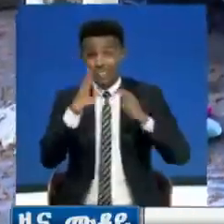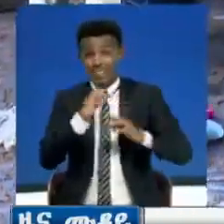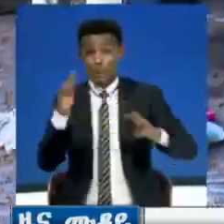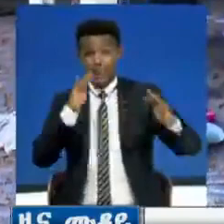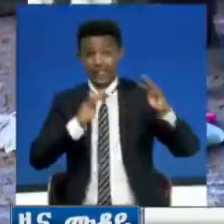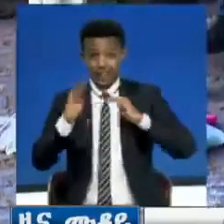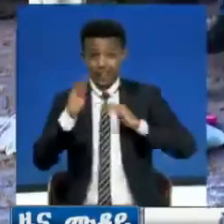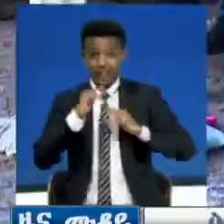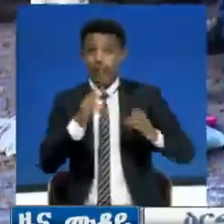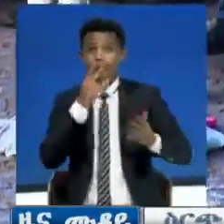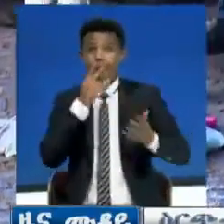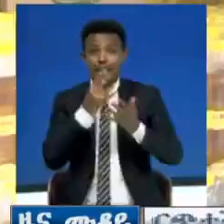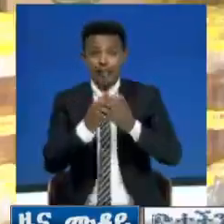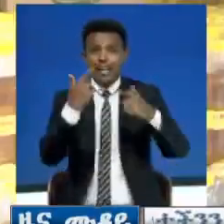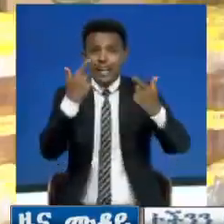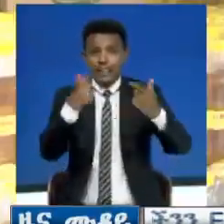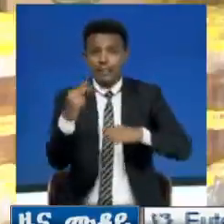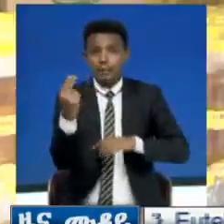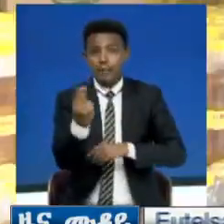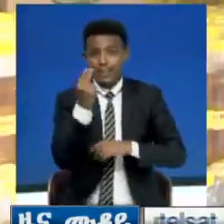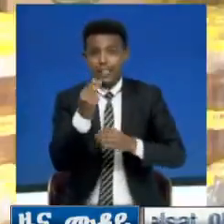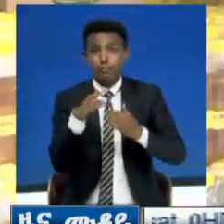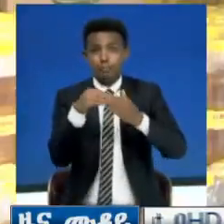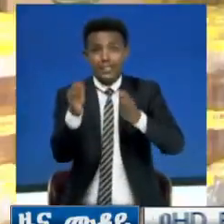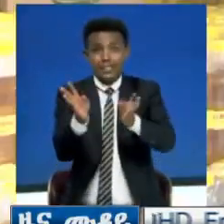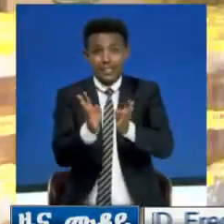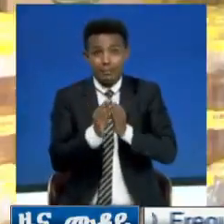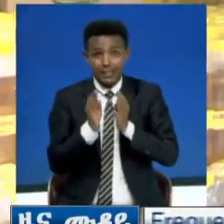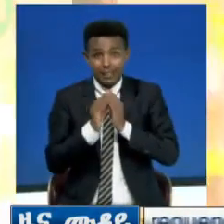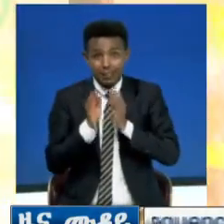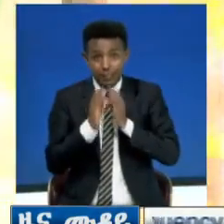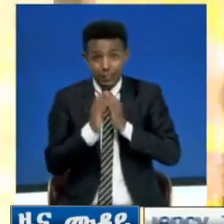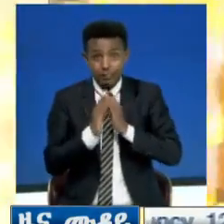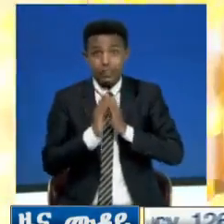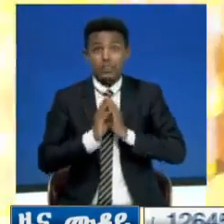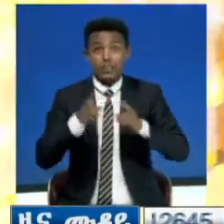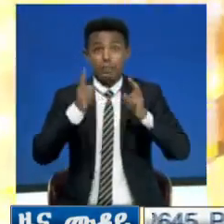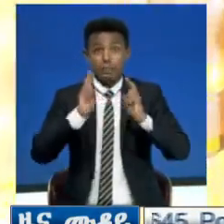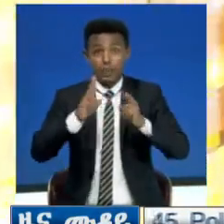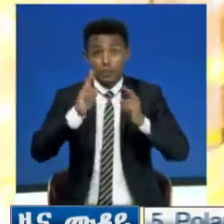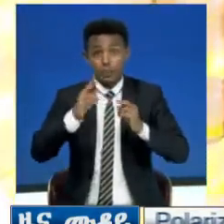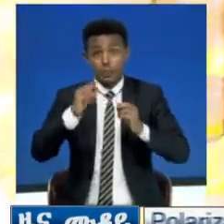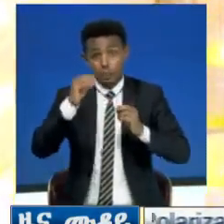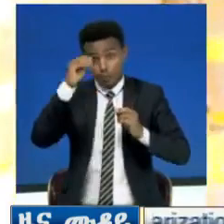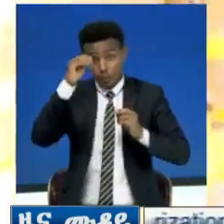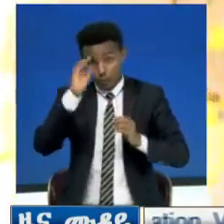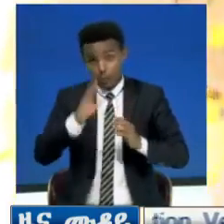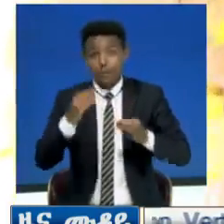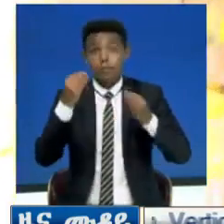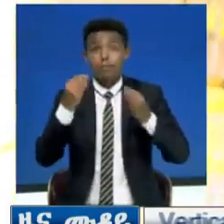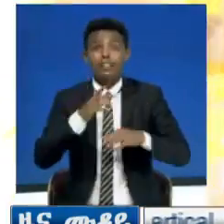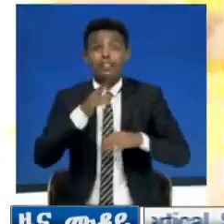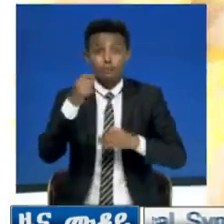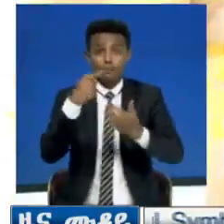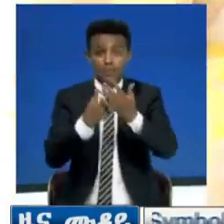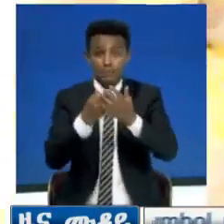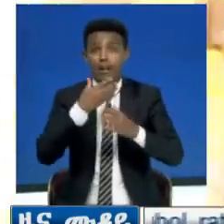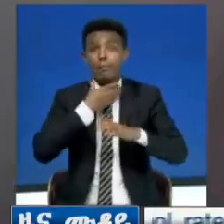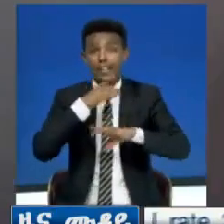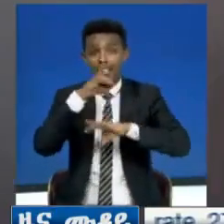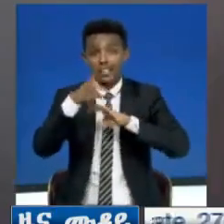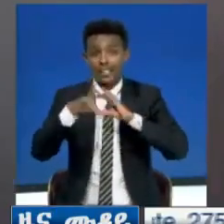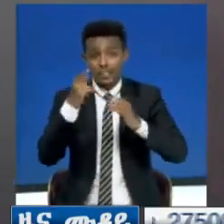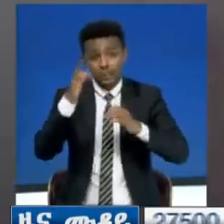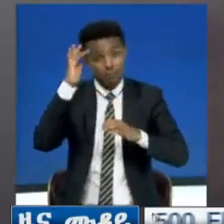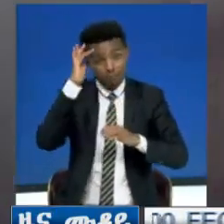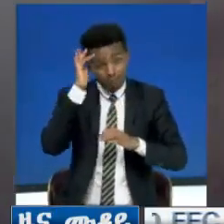መልካም አጋጣሚ በመጠቀም ሀብት ለማካበት የተሯሯጡ ነጋዴዎችም አልታጡም። በአማራ ክልልም የኮሮና ወረርሽኝን ምክንያት